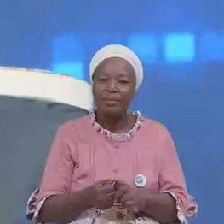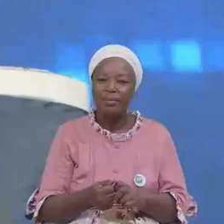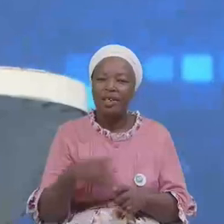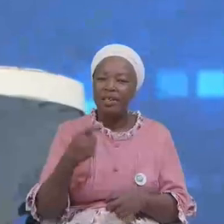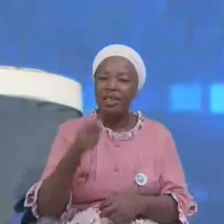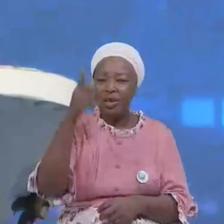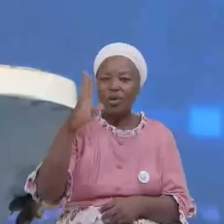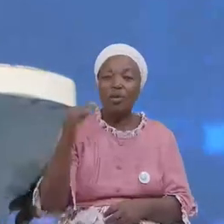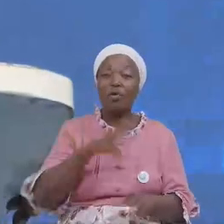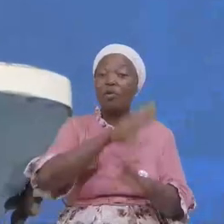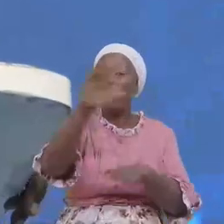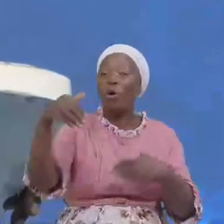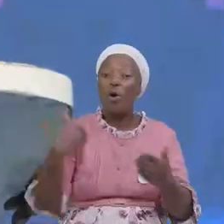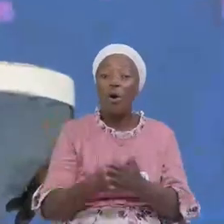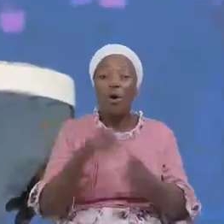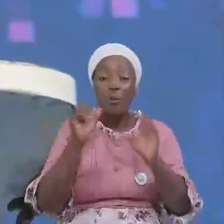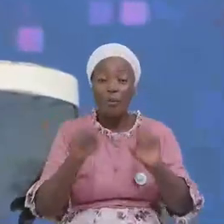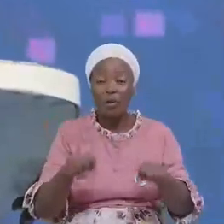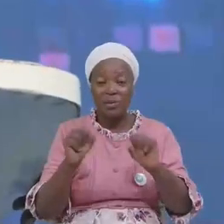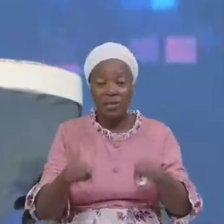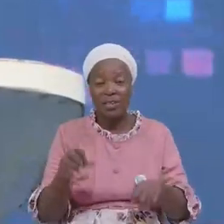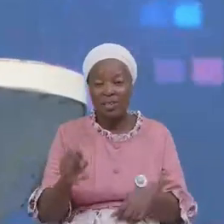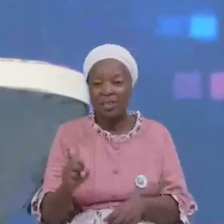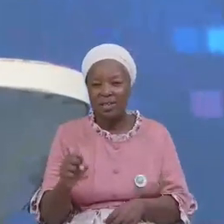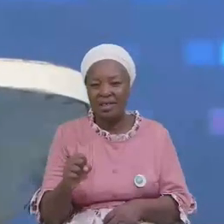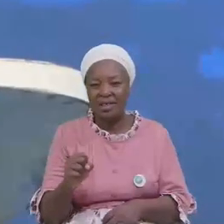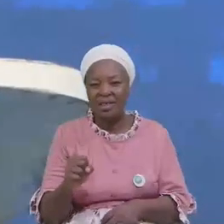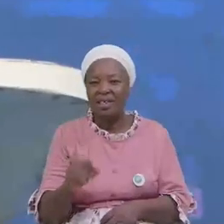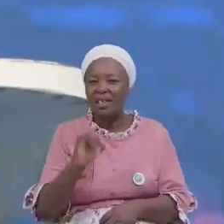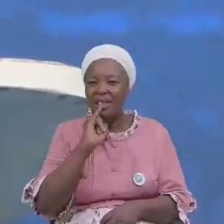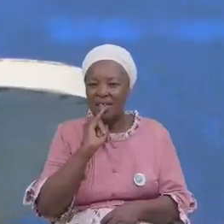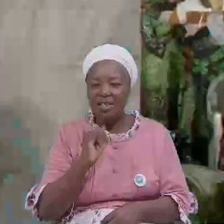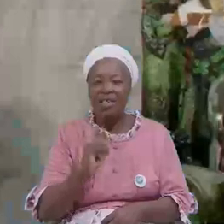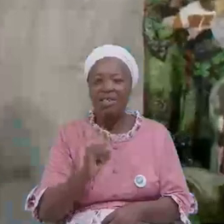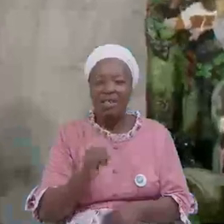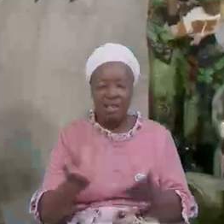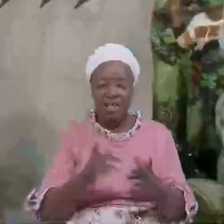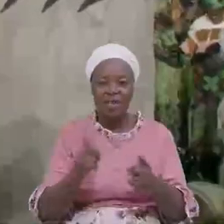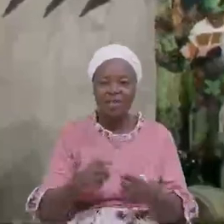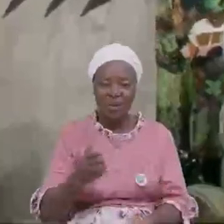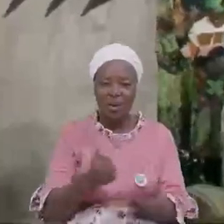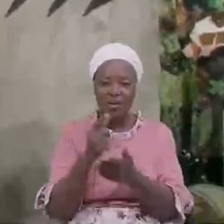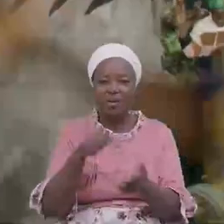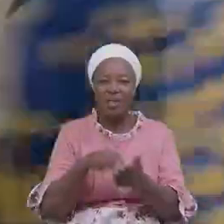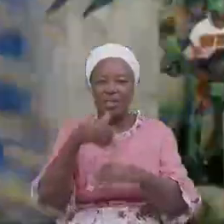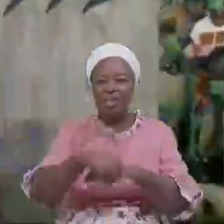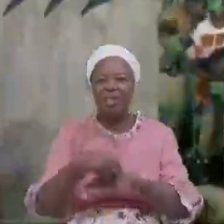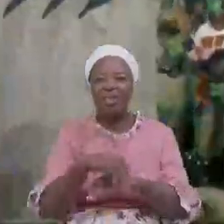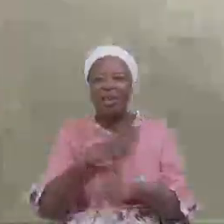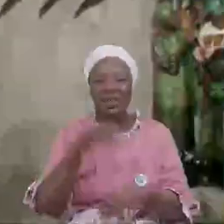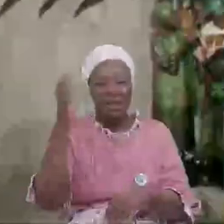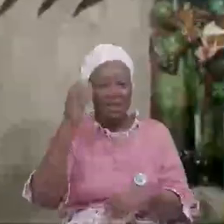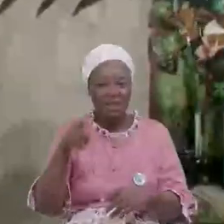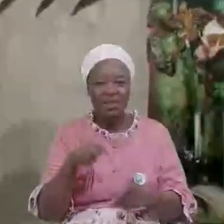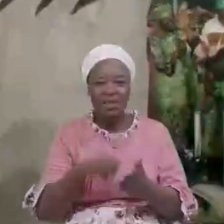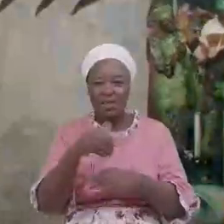Le Dieu de toute possibilité va s'occuper de toi ce soir. Et quand